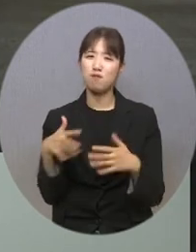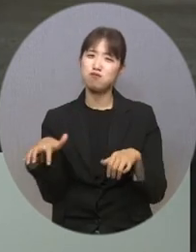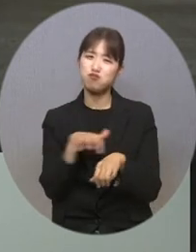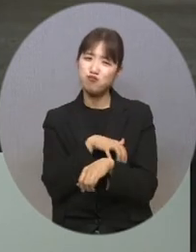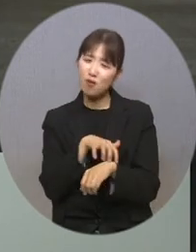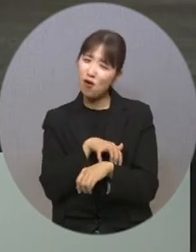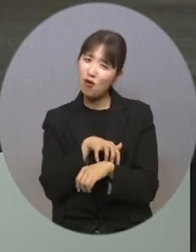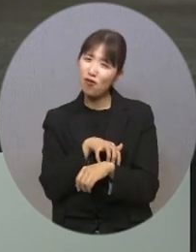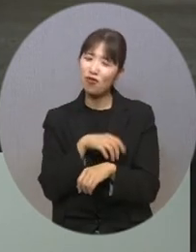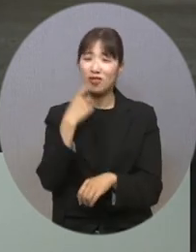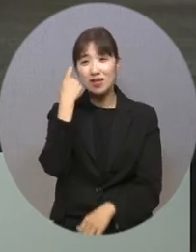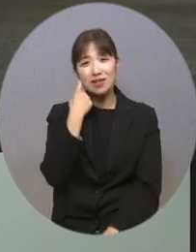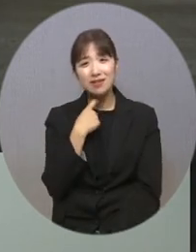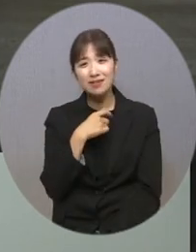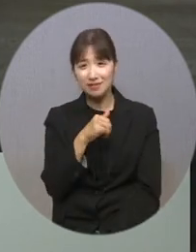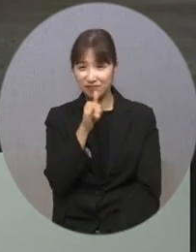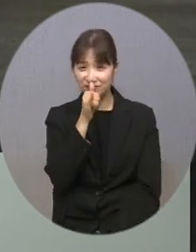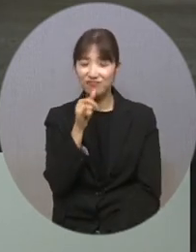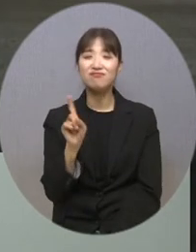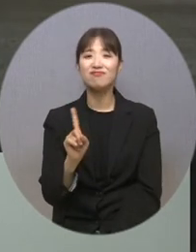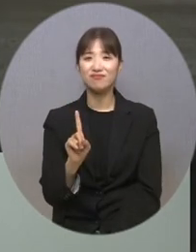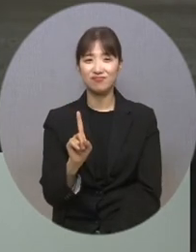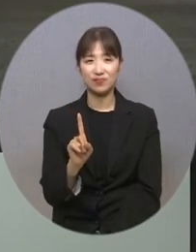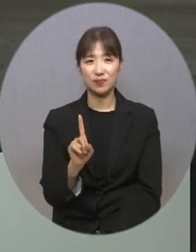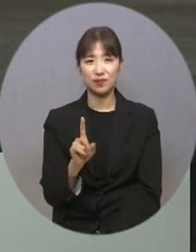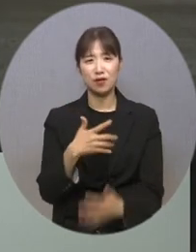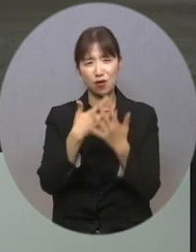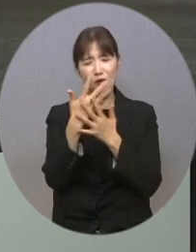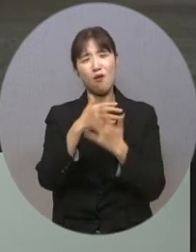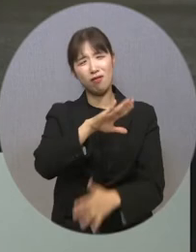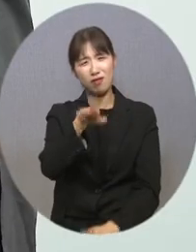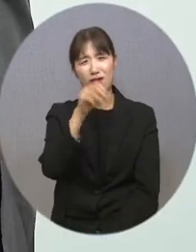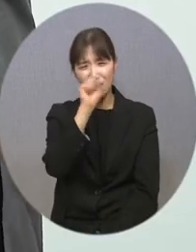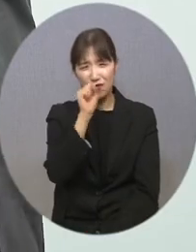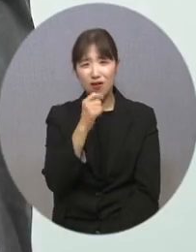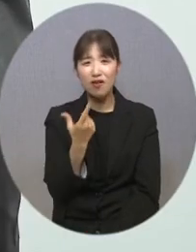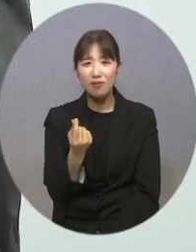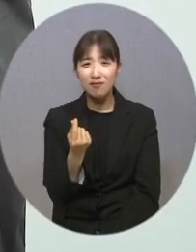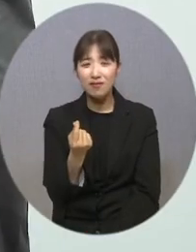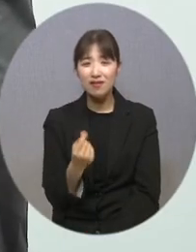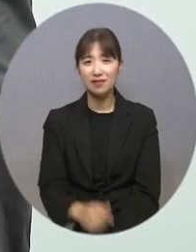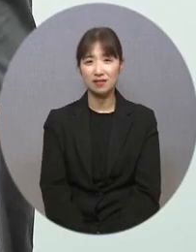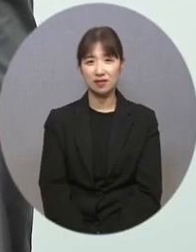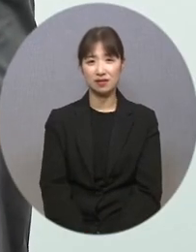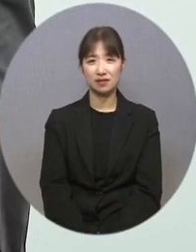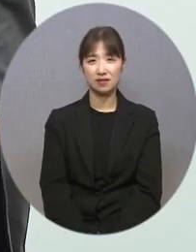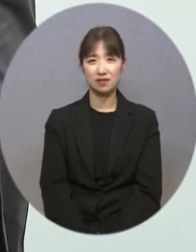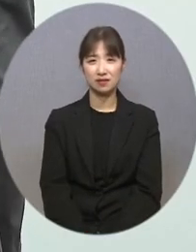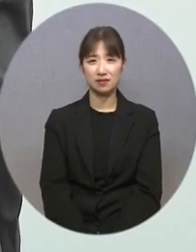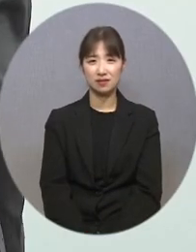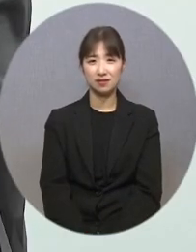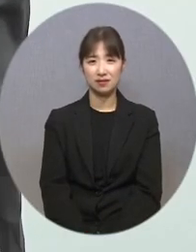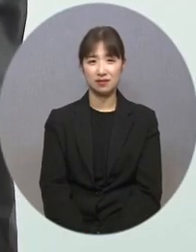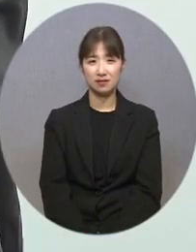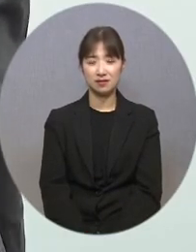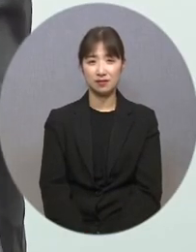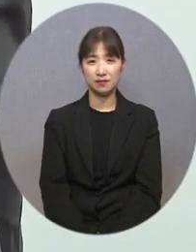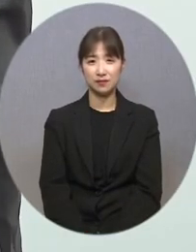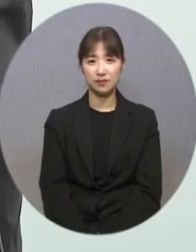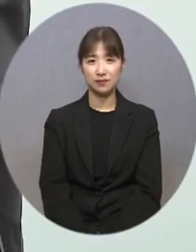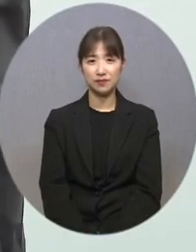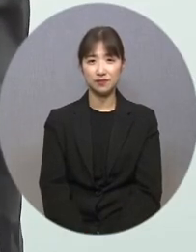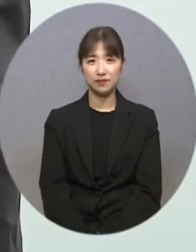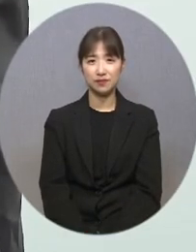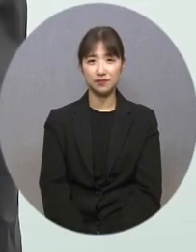좀 불편하고 이런 것들은 어떠셨어요 뭐 영화 다들 좋아하실 텐데 여호와 가능 거에요 첫 실은